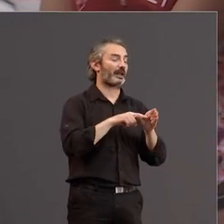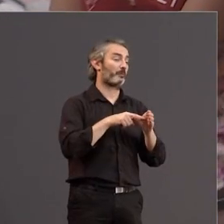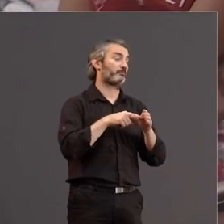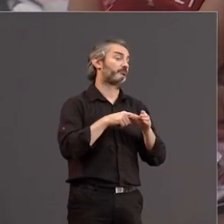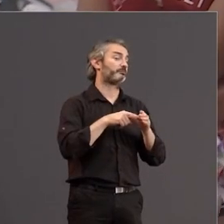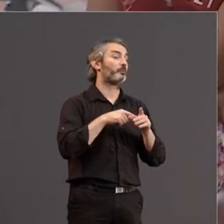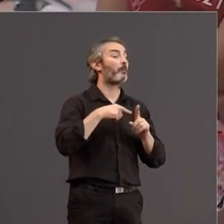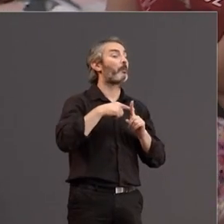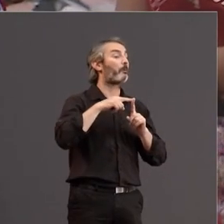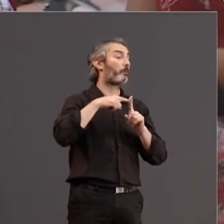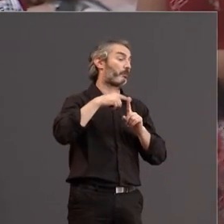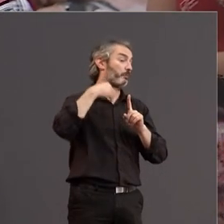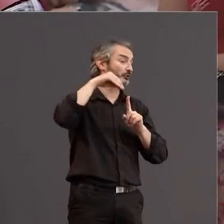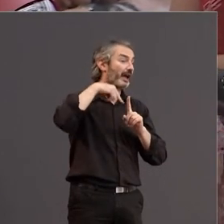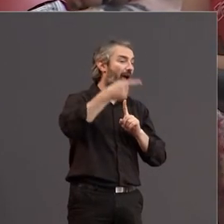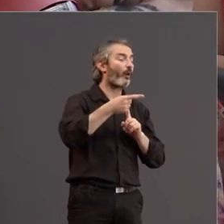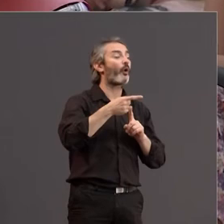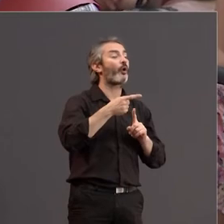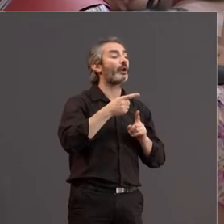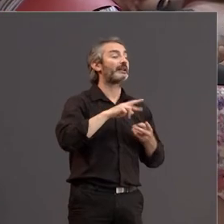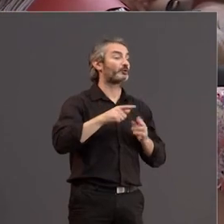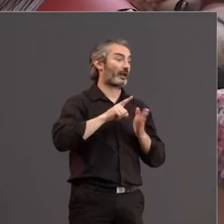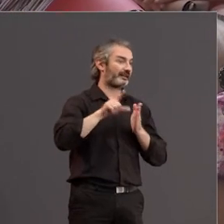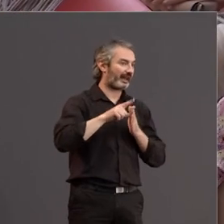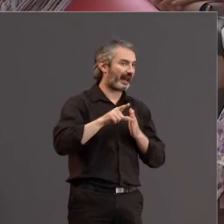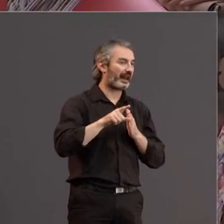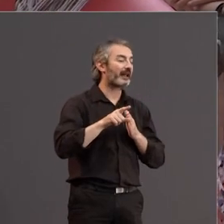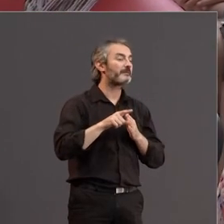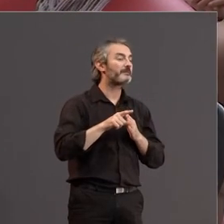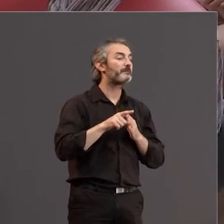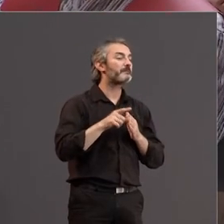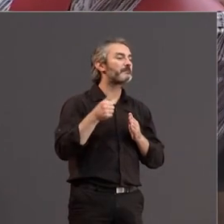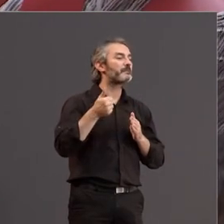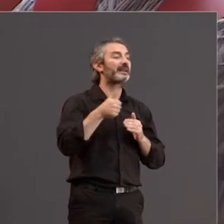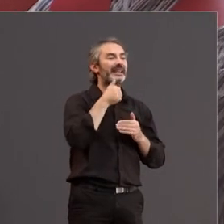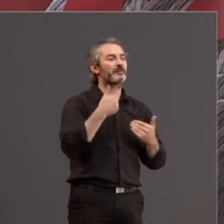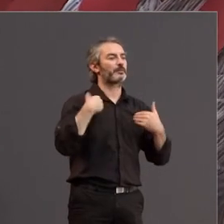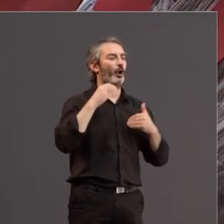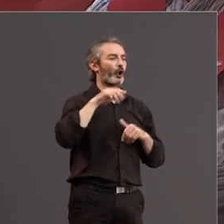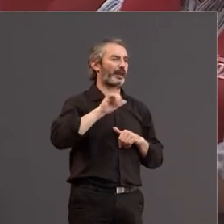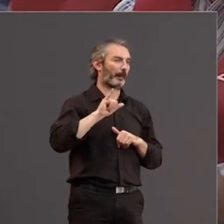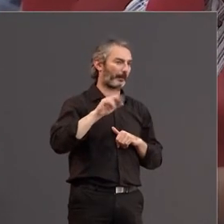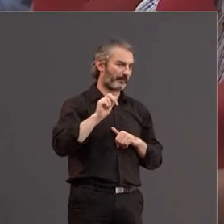literària, que ara crec que combina literària i audiovisual, dirigit per l'Olivia de Miguel.